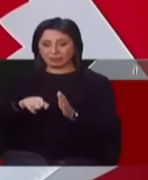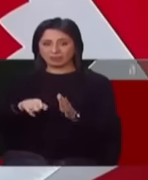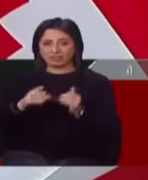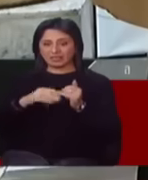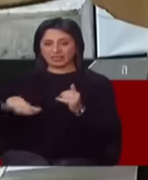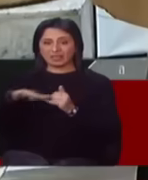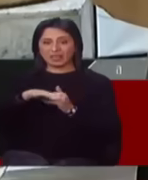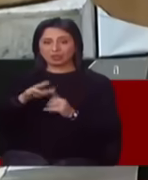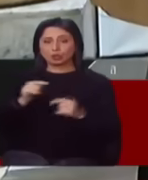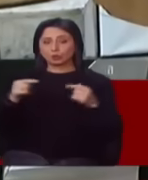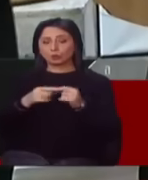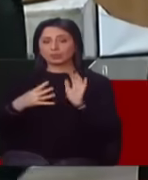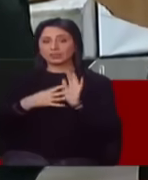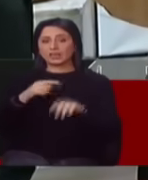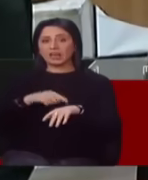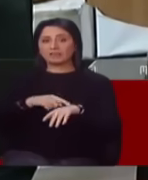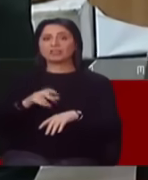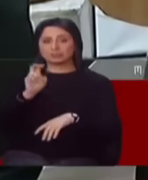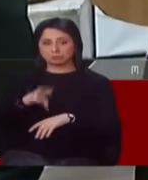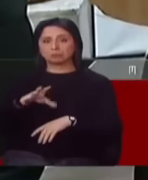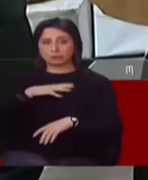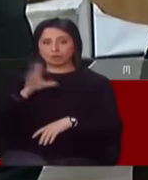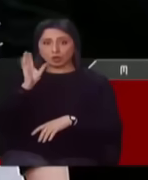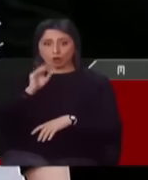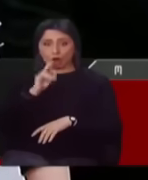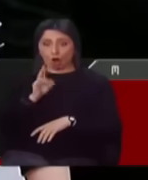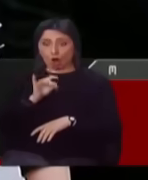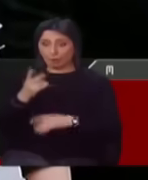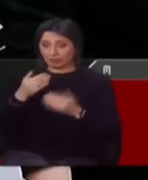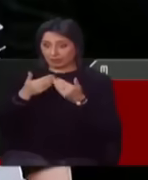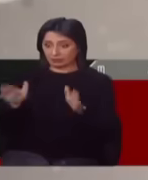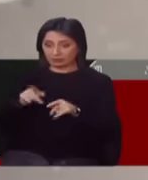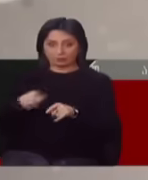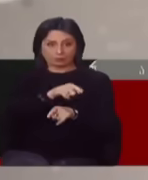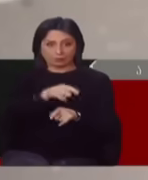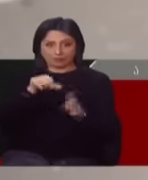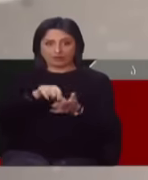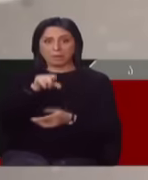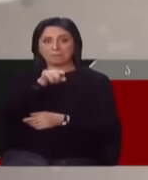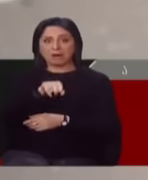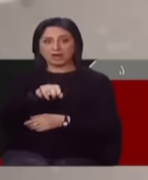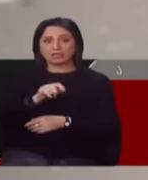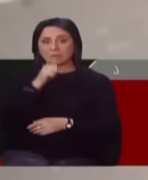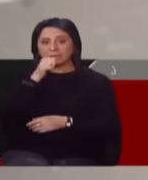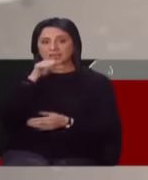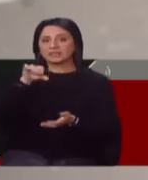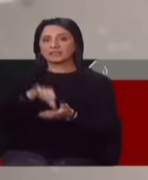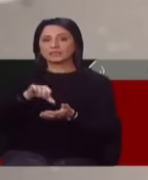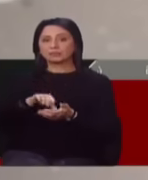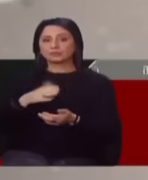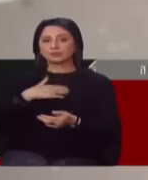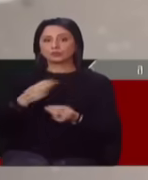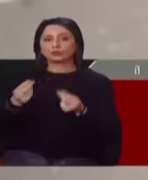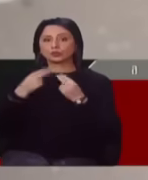მიმდებარე ტერიტორიაზე ზუსტად 9 საათზე უკვე იმყოფებოდნენ, მაშინ როდესაც კომიტეტი უნდა დაწყებულიყო. თუმცა მათ მედიის წარმომადგენლებს